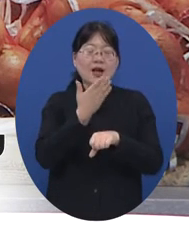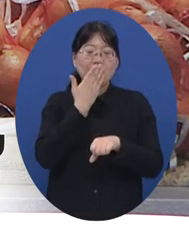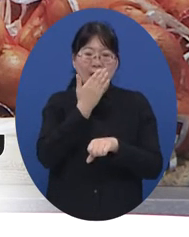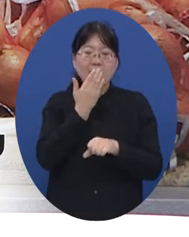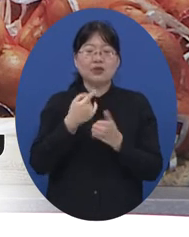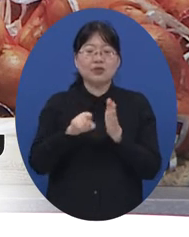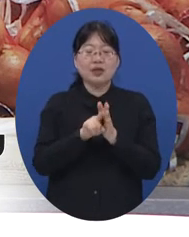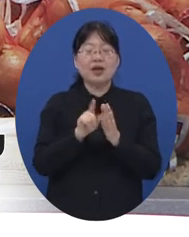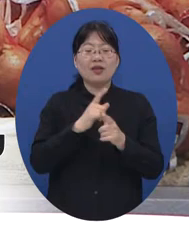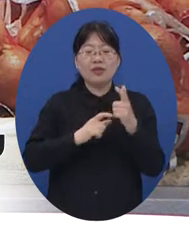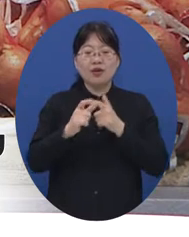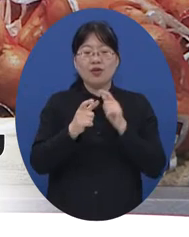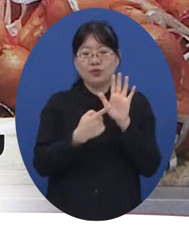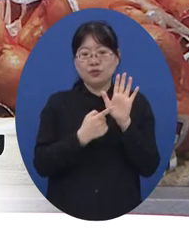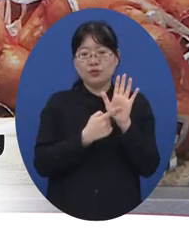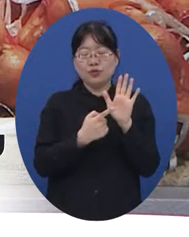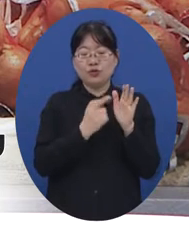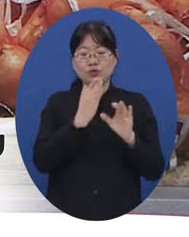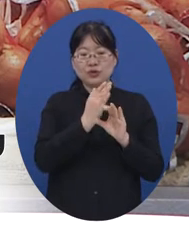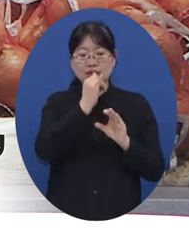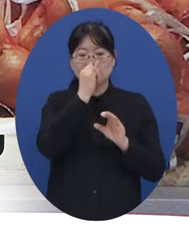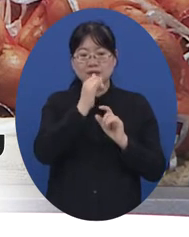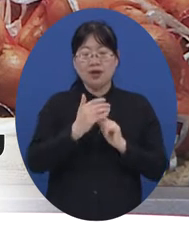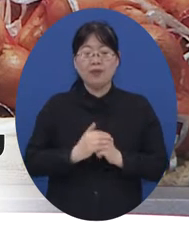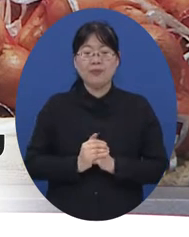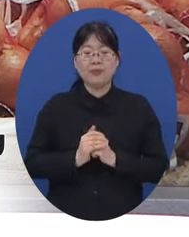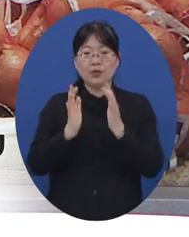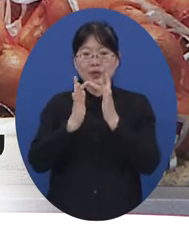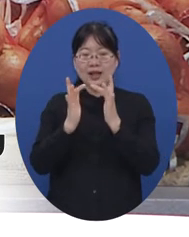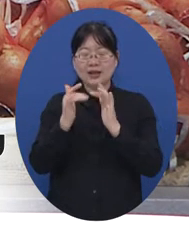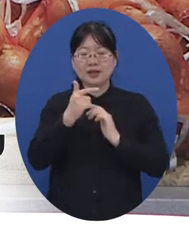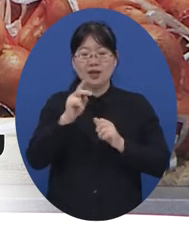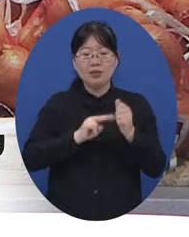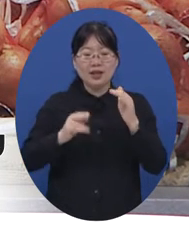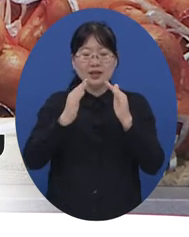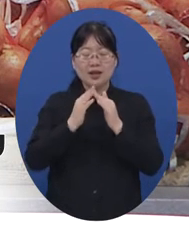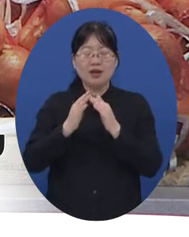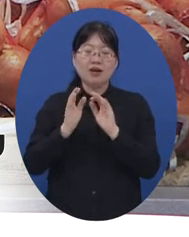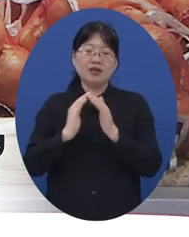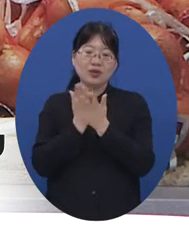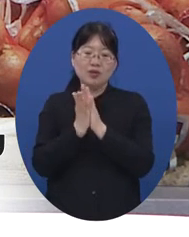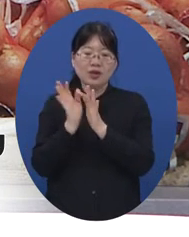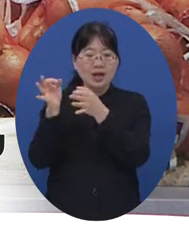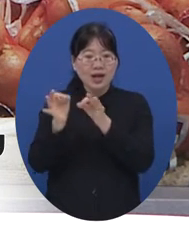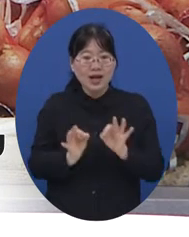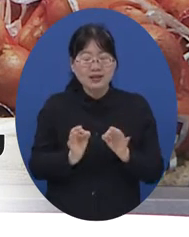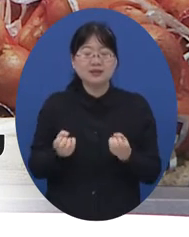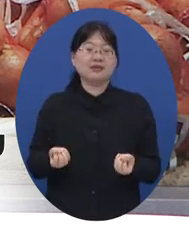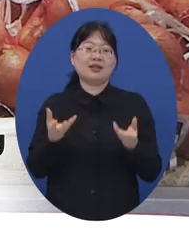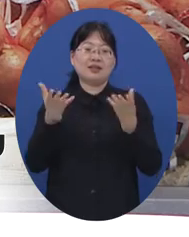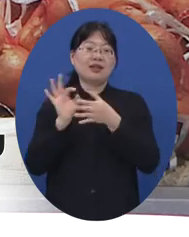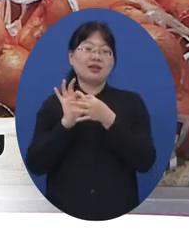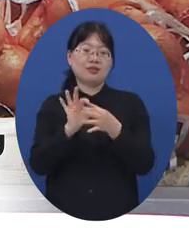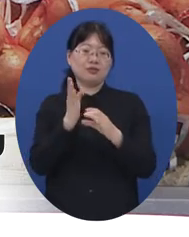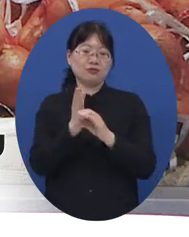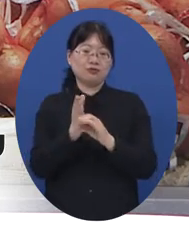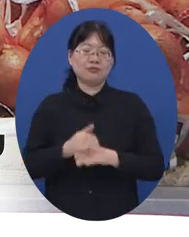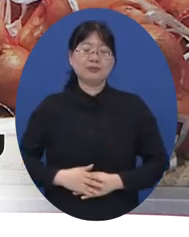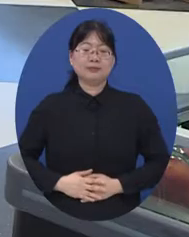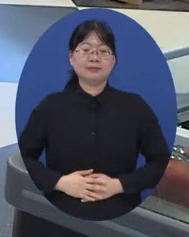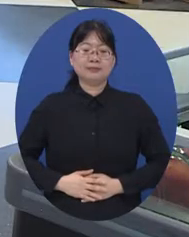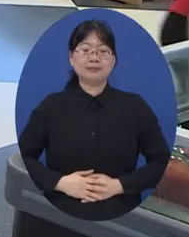많이 팔아주자는 건데 대형마트나 온라인 상태에서 각종 할인 행사가 진행 중입니다. 한선지 기자입니다.